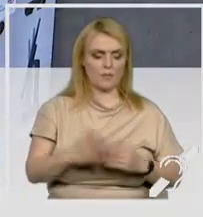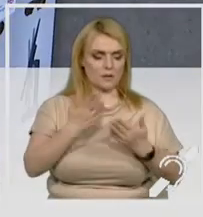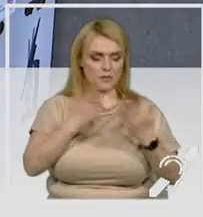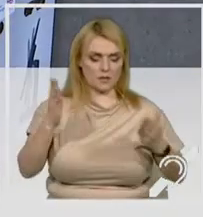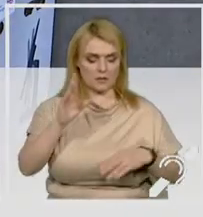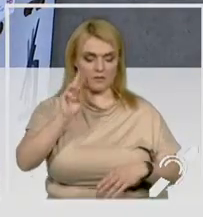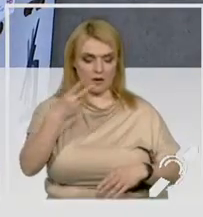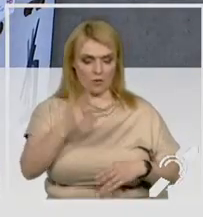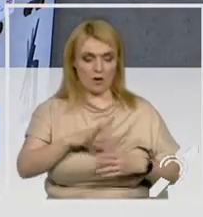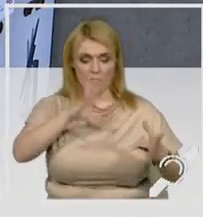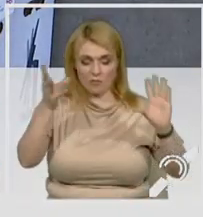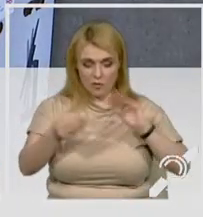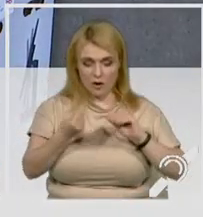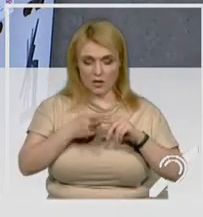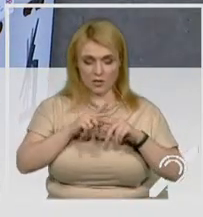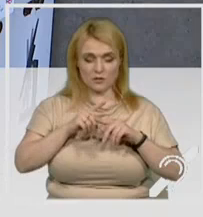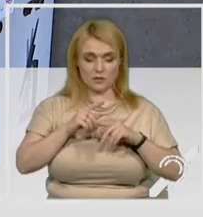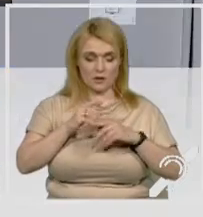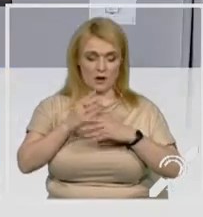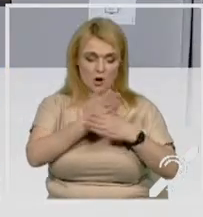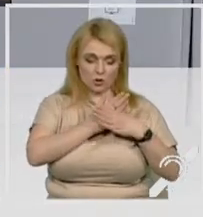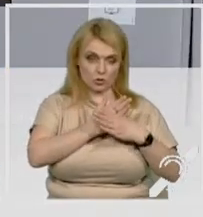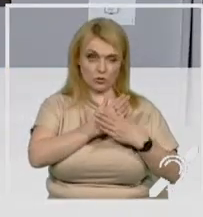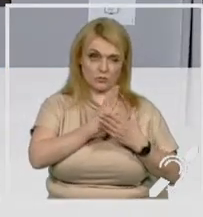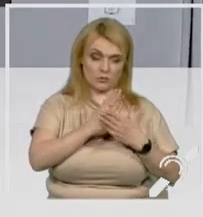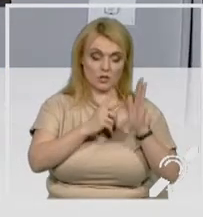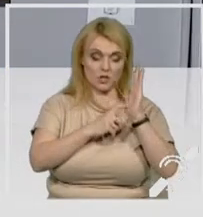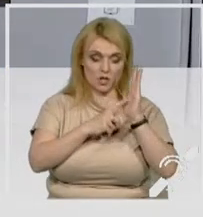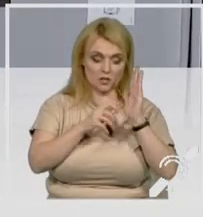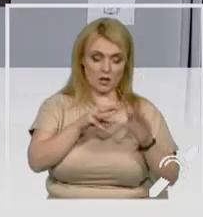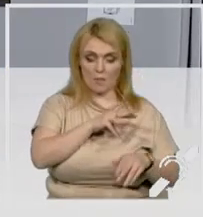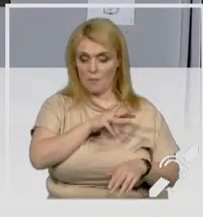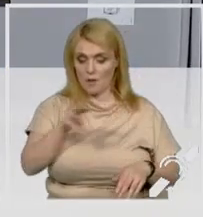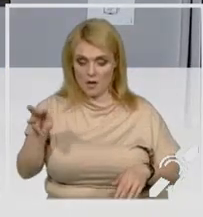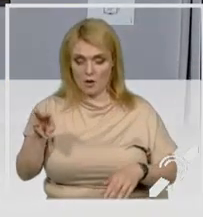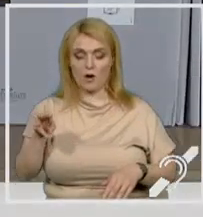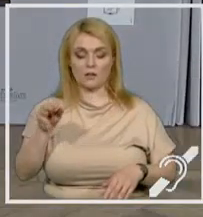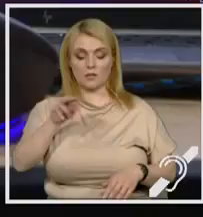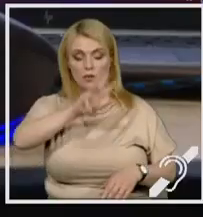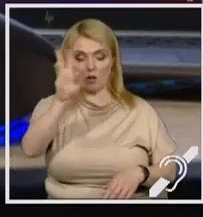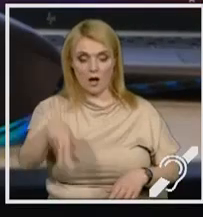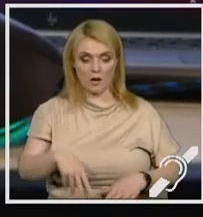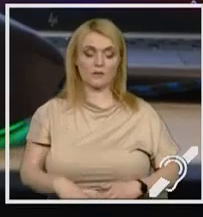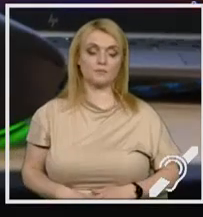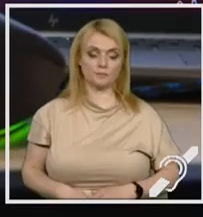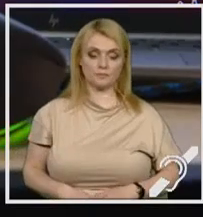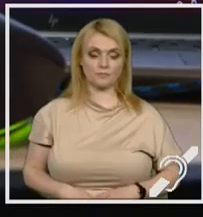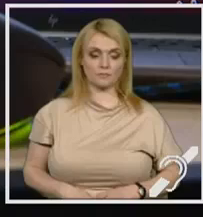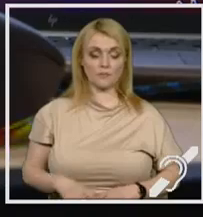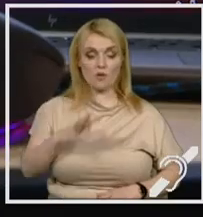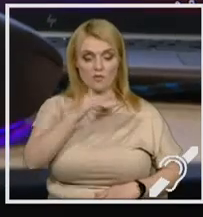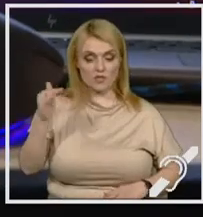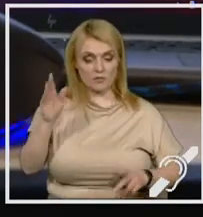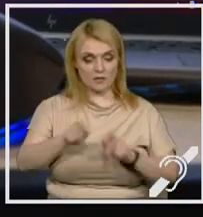Valoarea totală a donației usaid se ridică la 600000 do Institutul Cyber Core va fi lansat